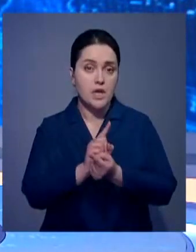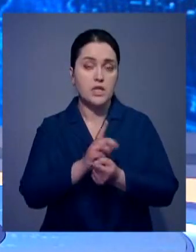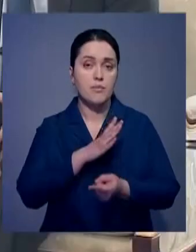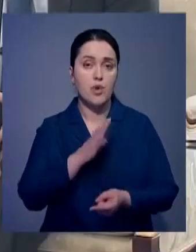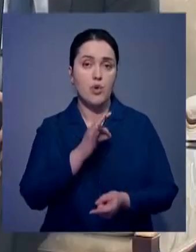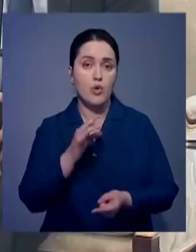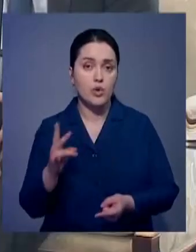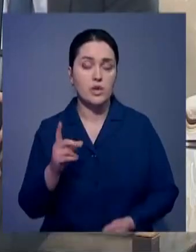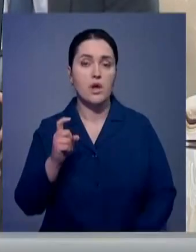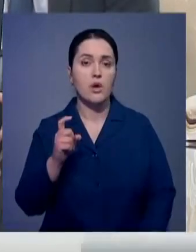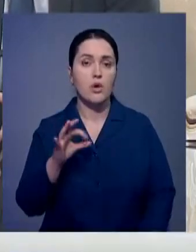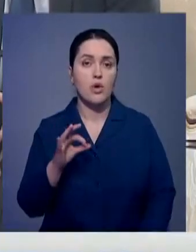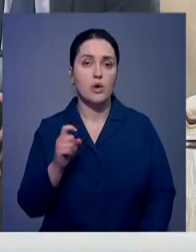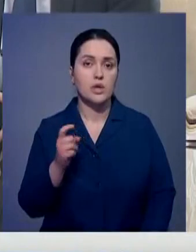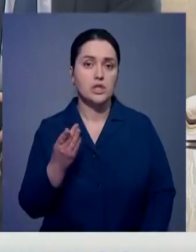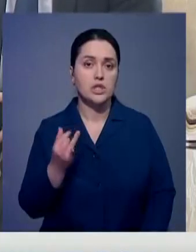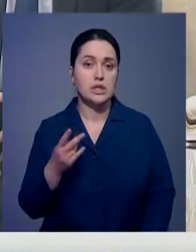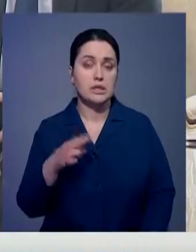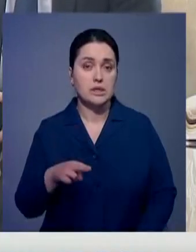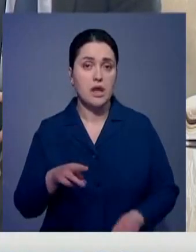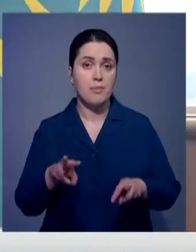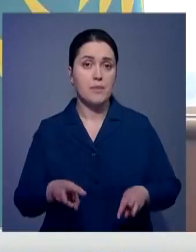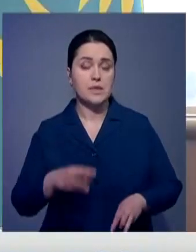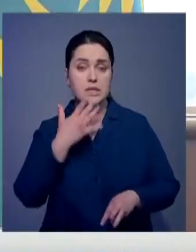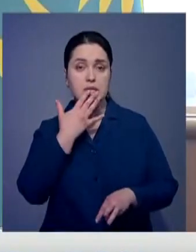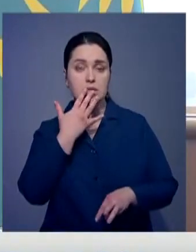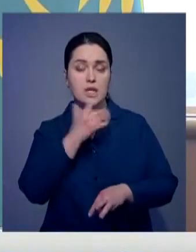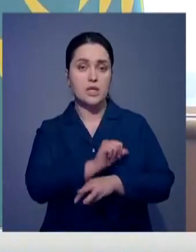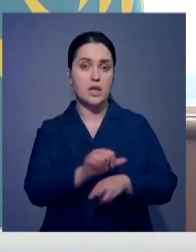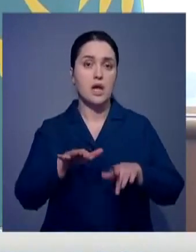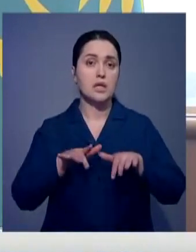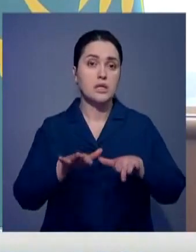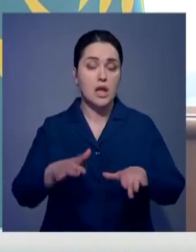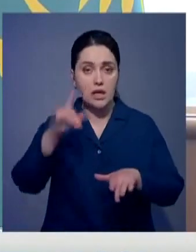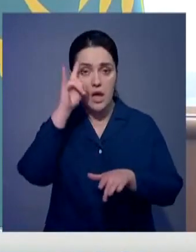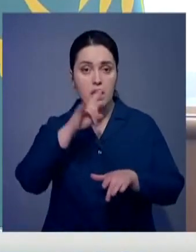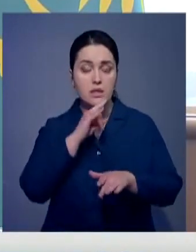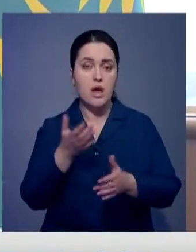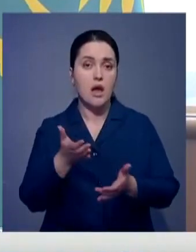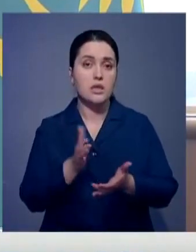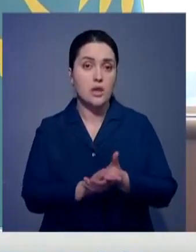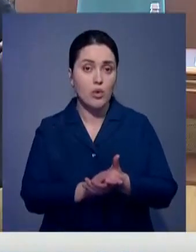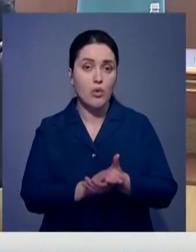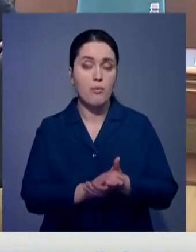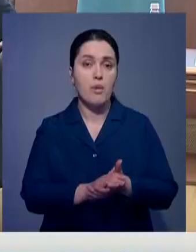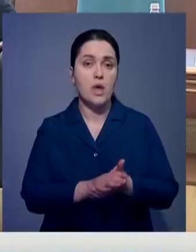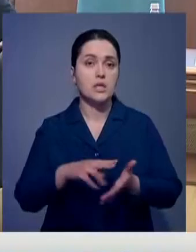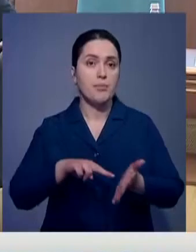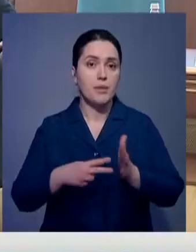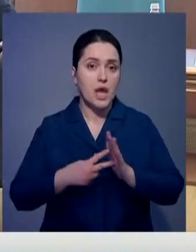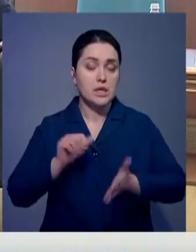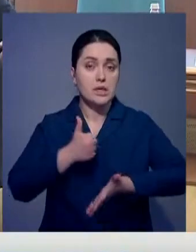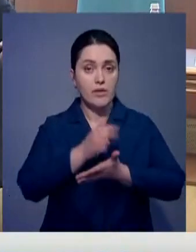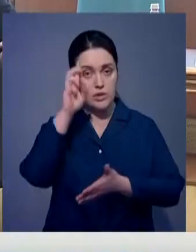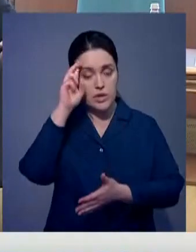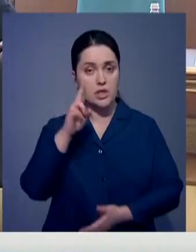ООН Фабрицио Хохшильдом министр иностранных дел Казахстана Мухтар Тлеуберде ознакомил собеседника с инициативой главы государства